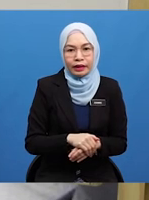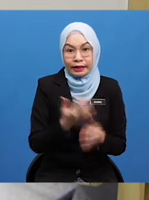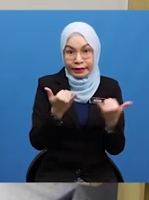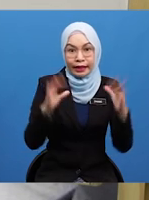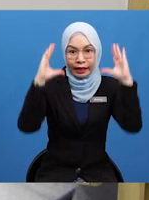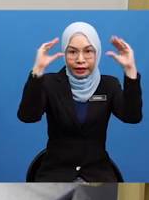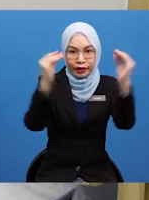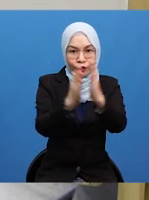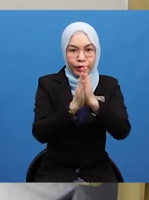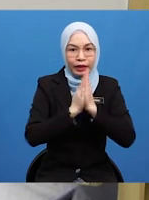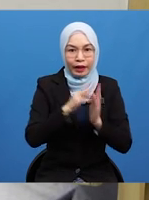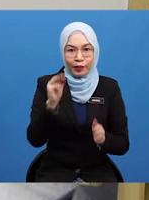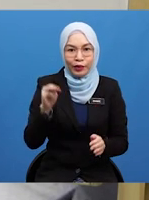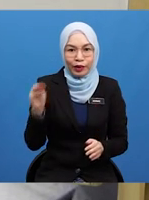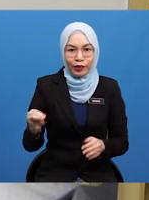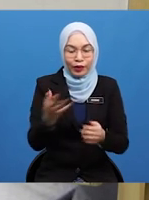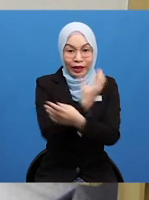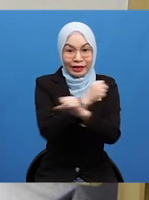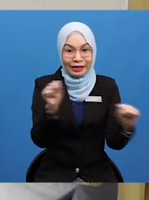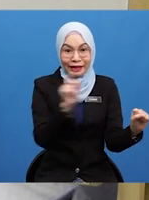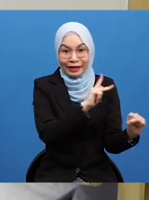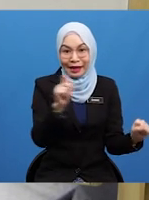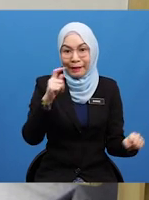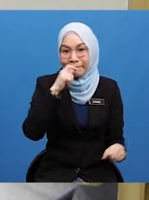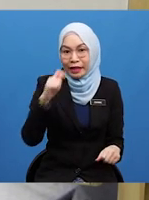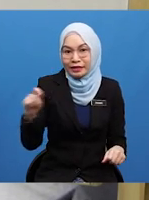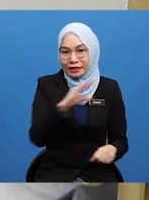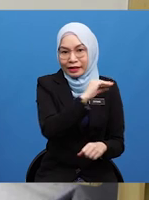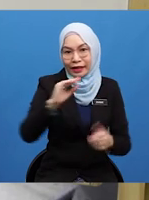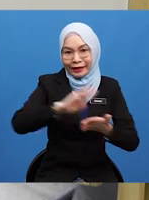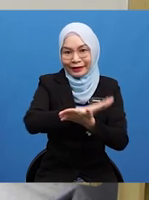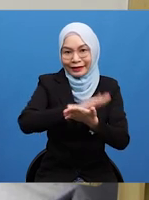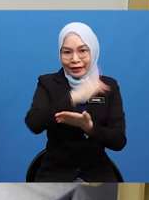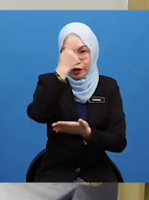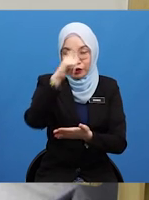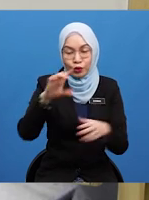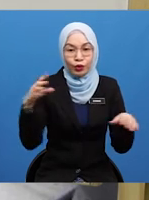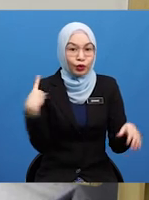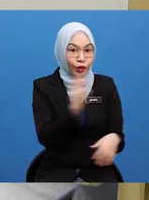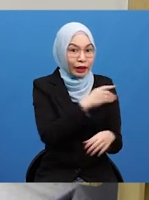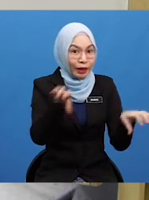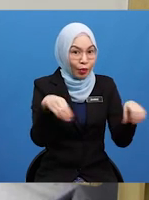murid-murid sediakan pensel dan kertas untuk kita buat kira-kira.